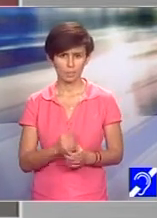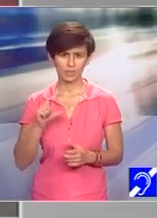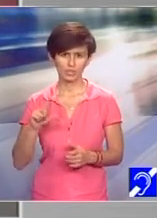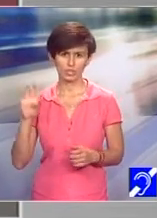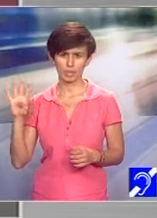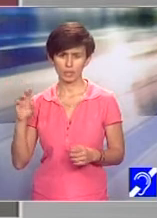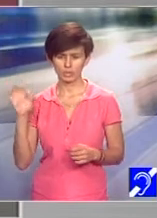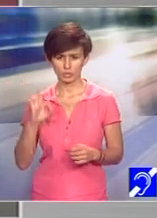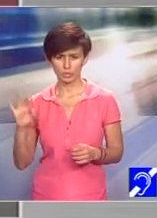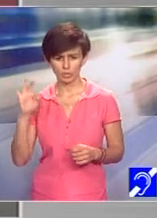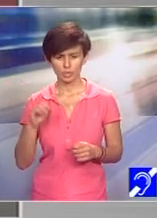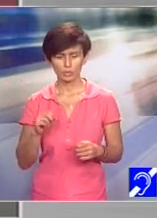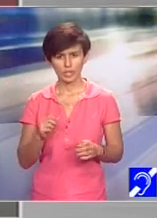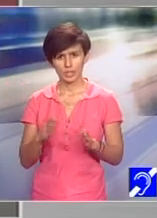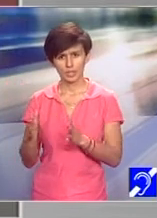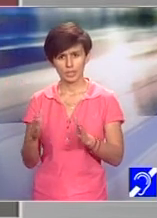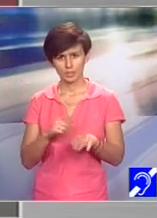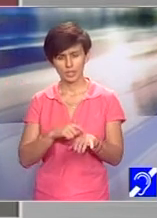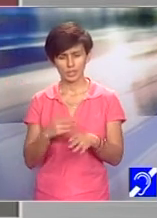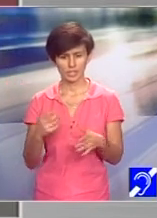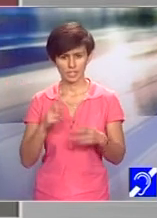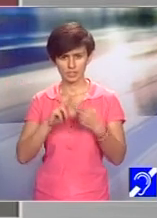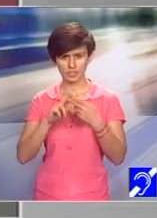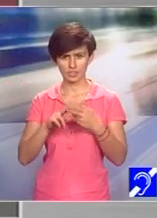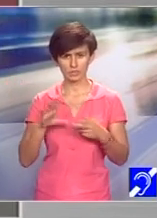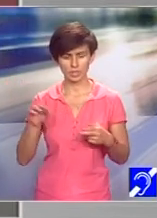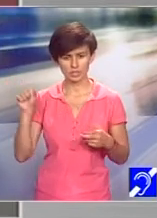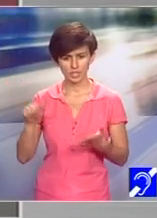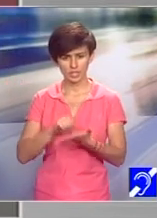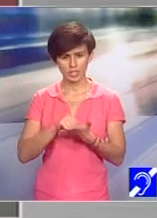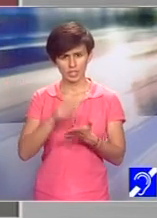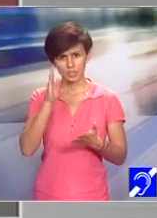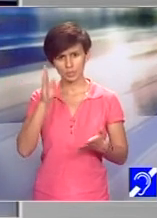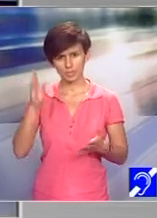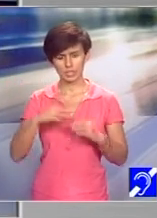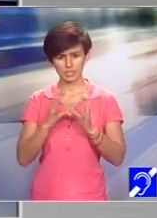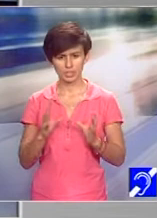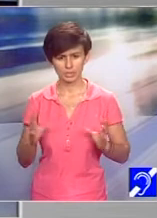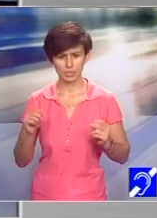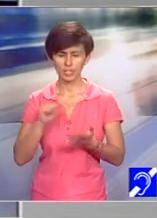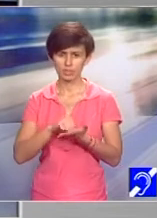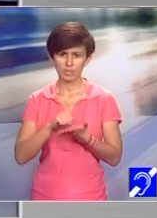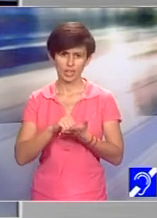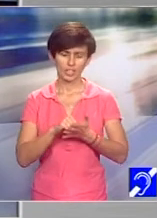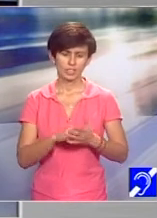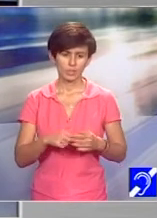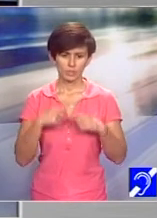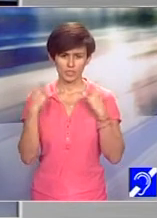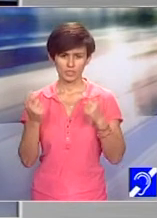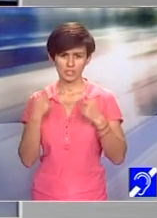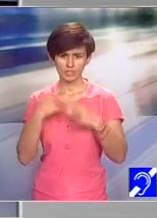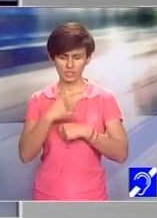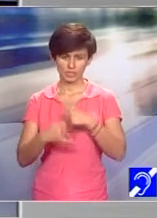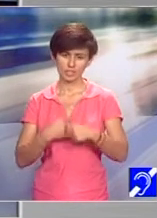fi perioada în care vă întâlniți cu ceilalți bibliotecari din România. Și cu cartea. Și cu cartea și cu festivalul și cu autorii, internațional. Și